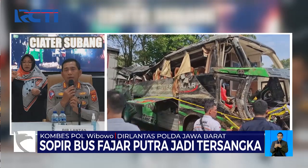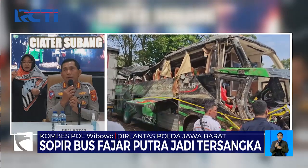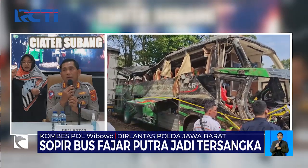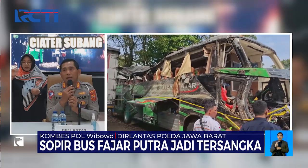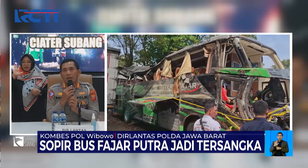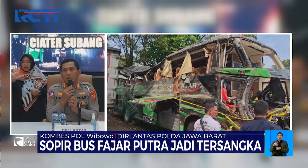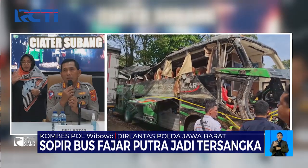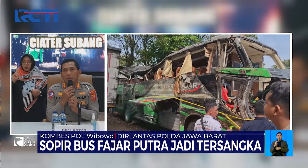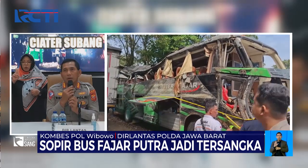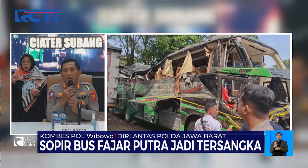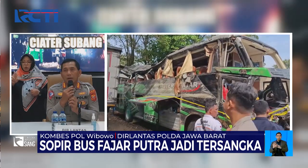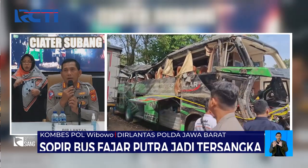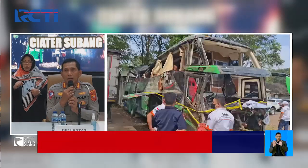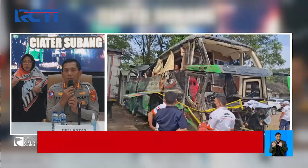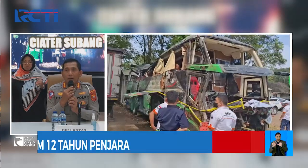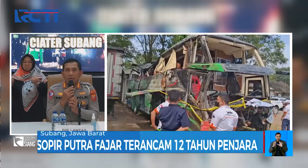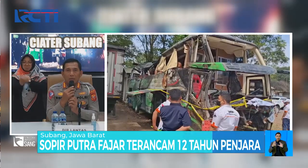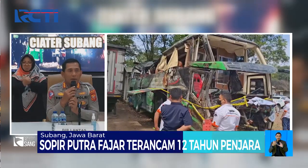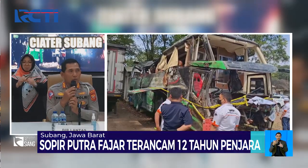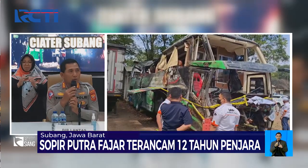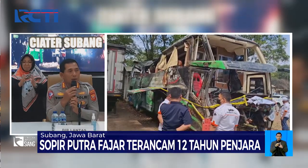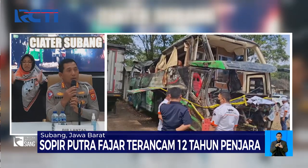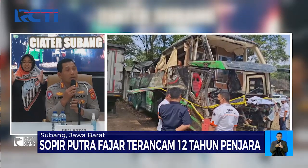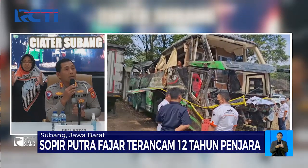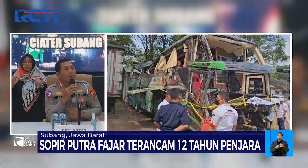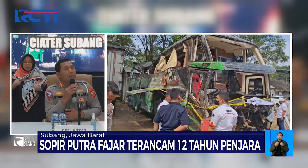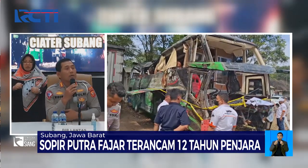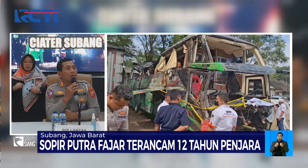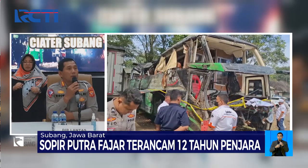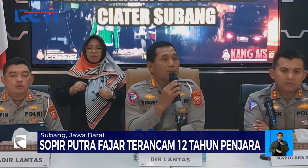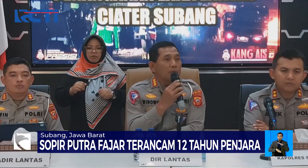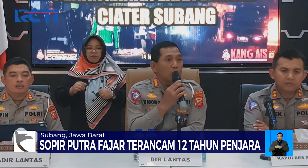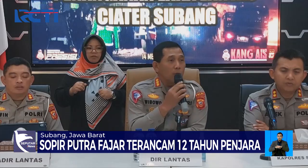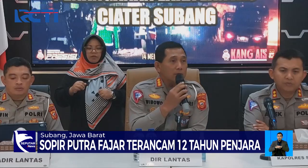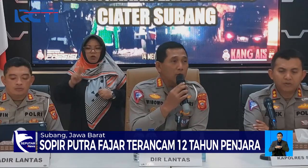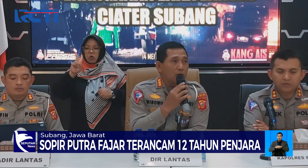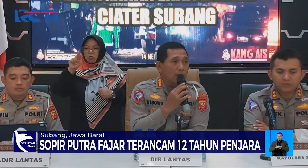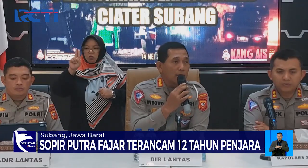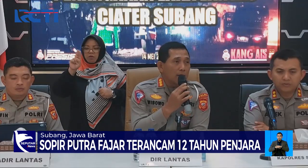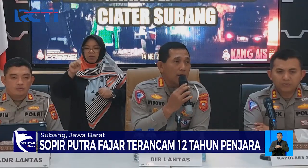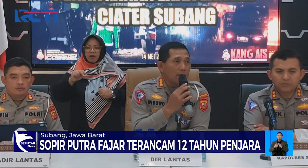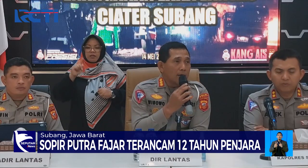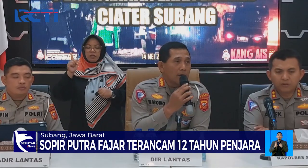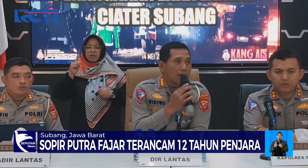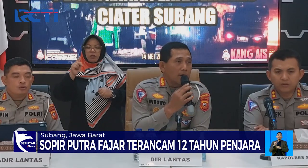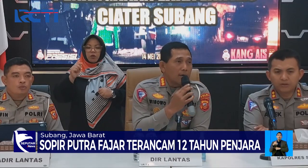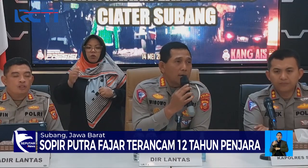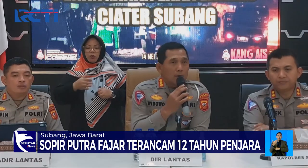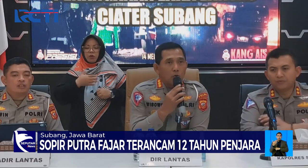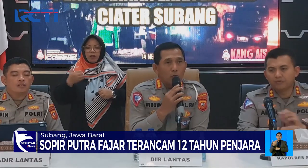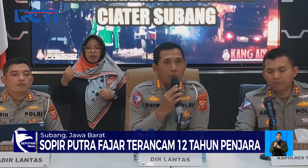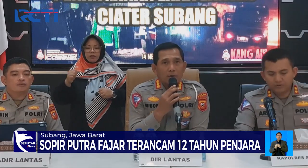2029 dengan ancaman pidana maksimal kurungan ee 12 tahun dan